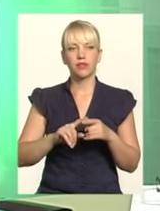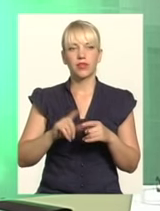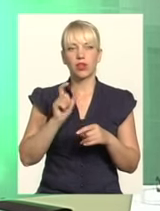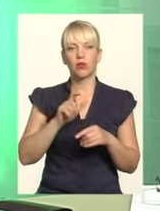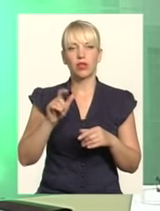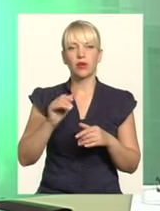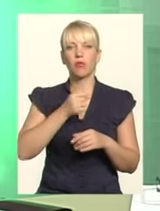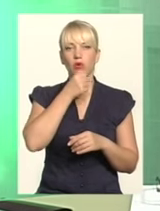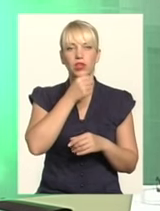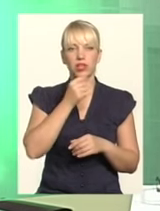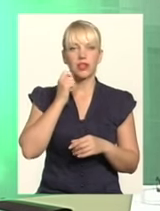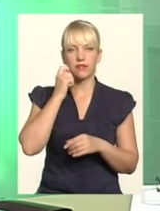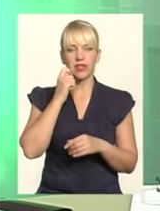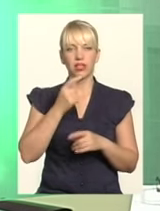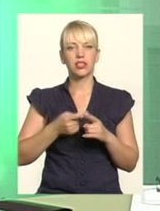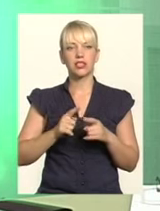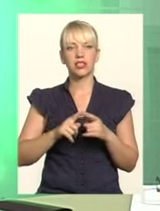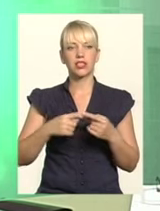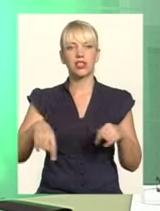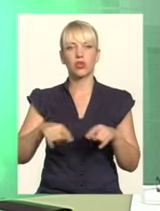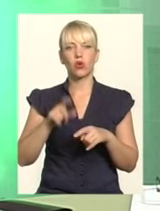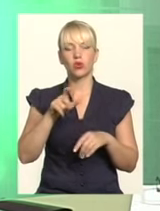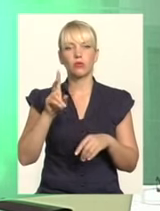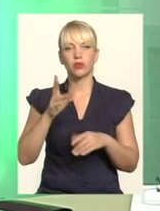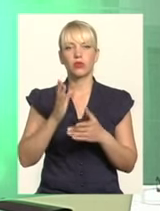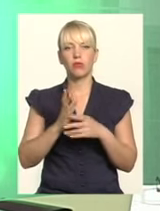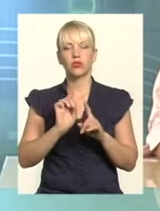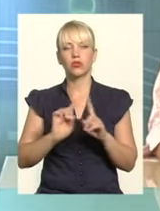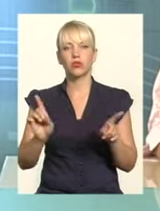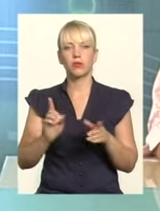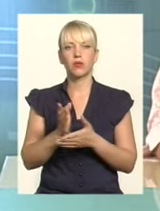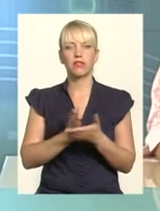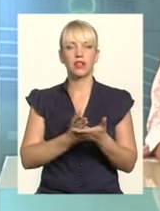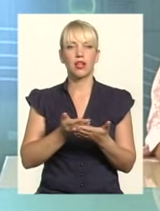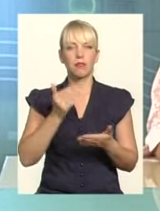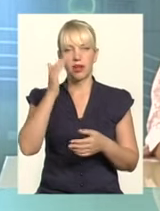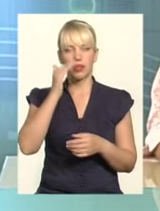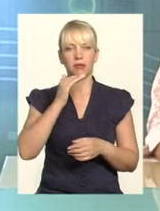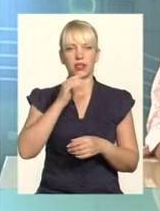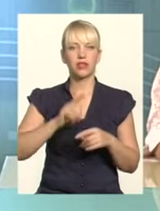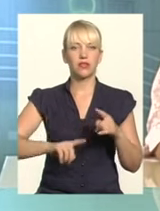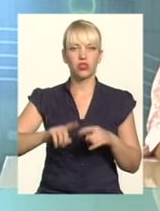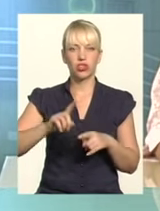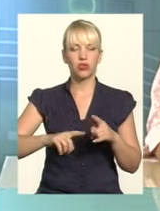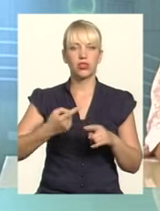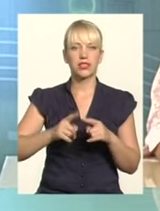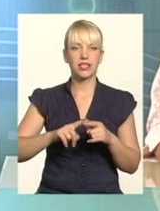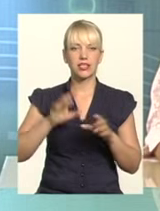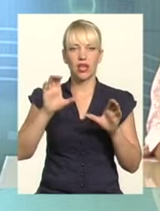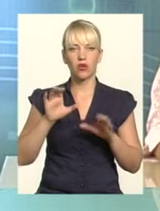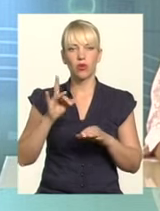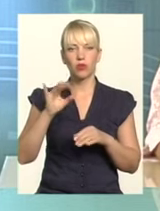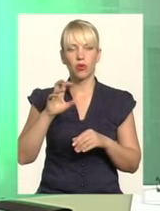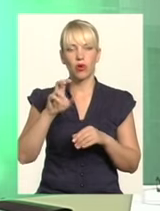людей похилого віку, це з цієї категорії, це особи, які мають особливі заслуги перед батьківщиною, це і закони про